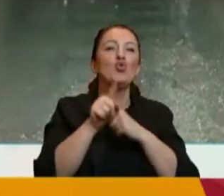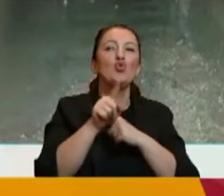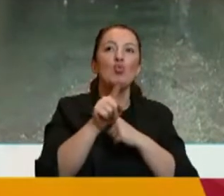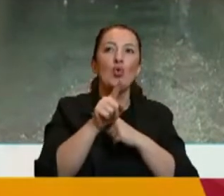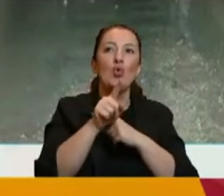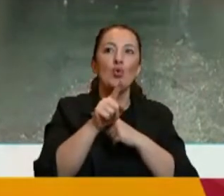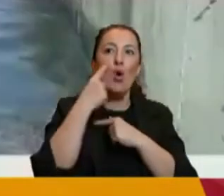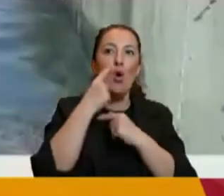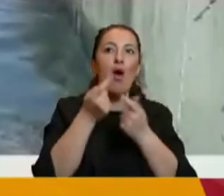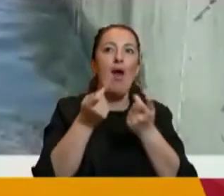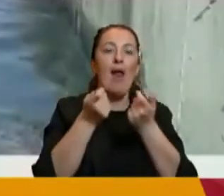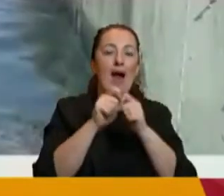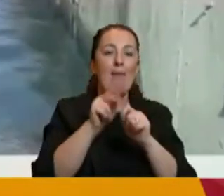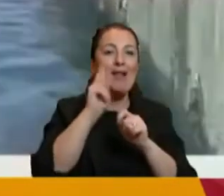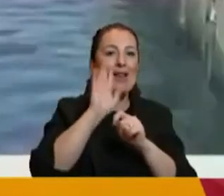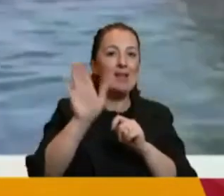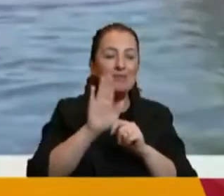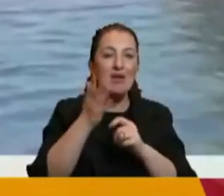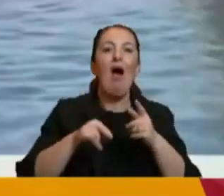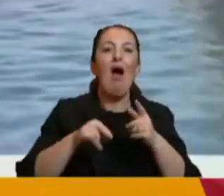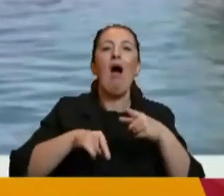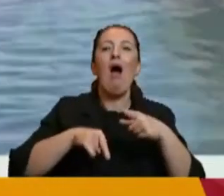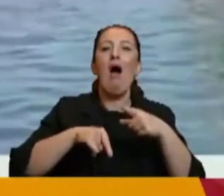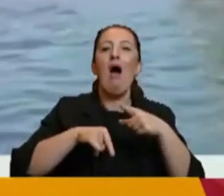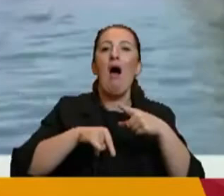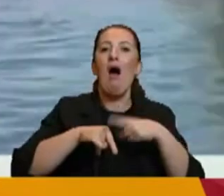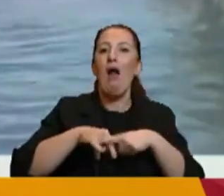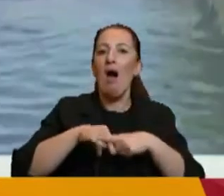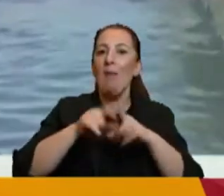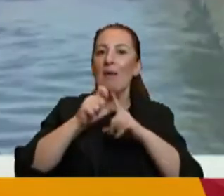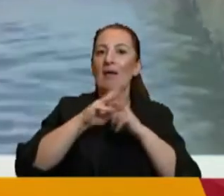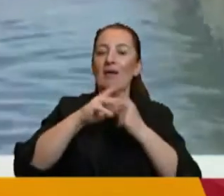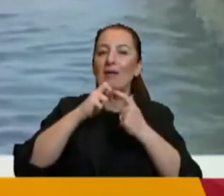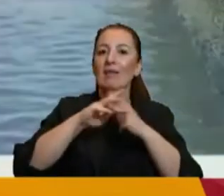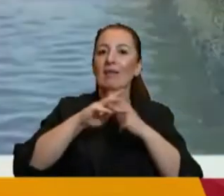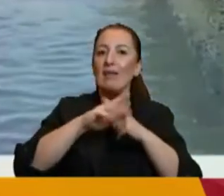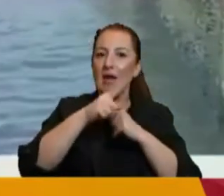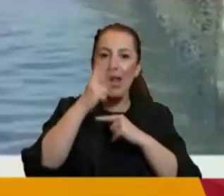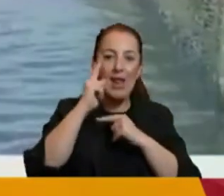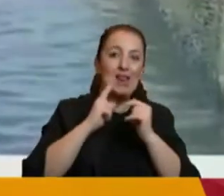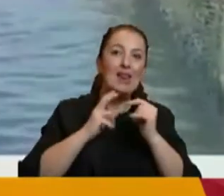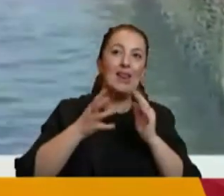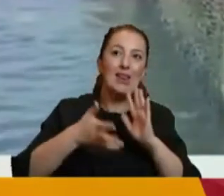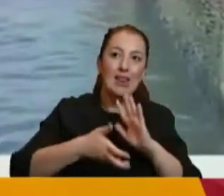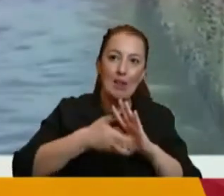temizliği bu Haramidere'de temizlik